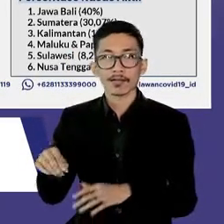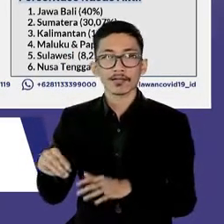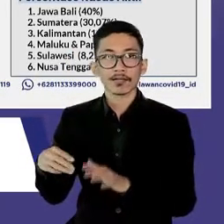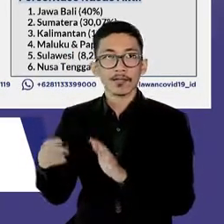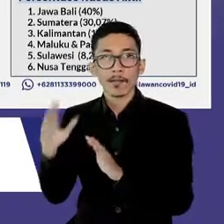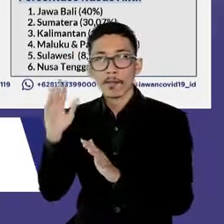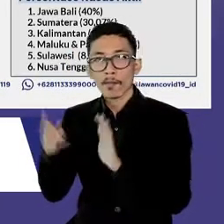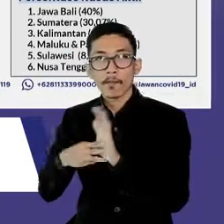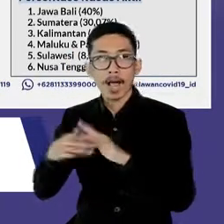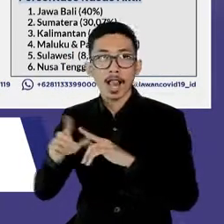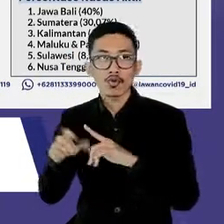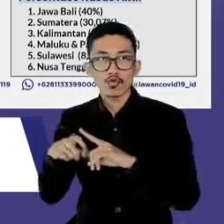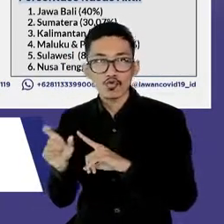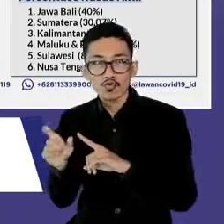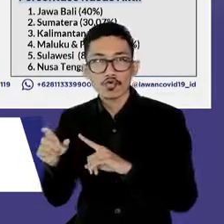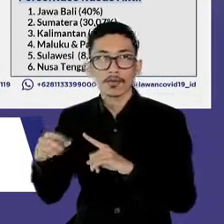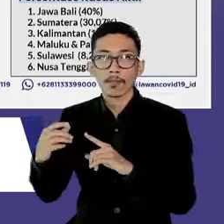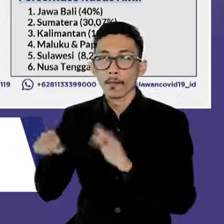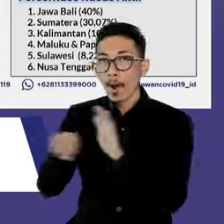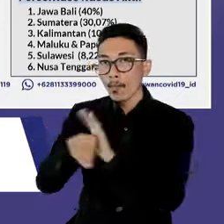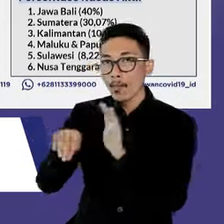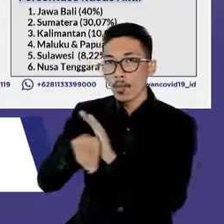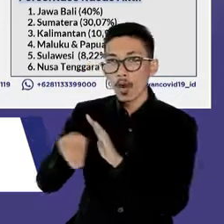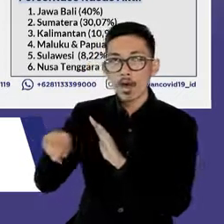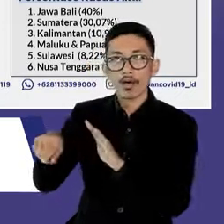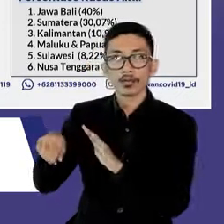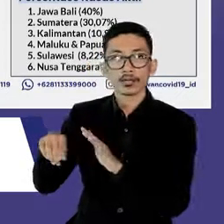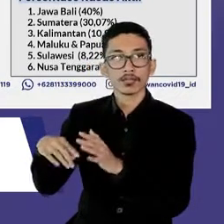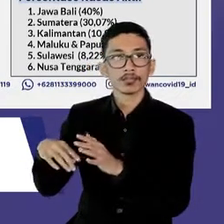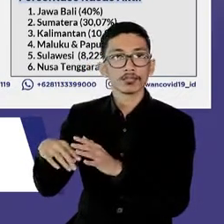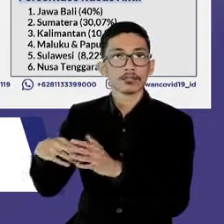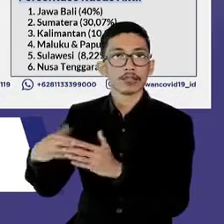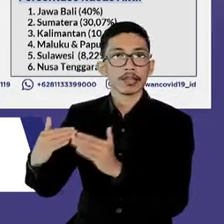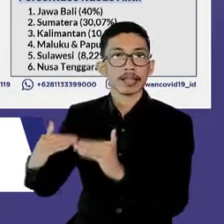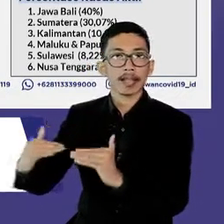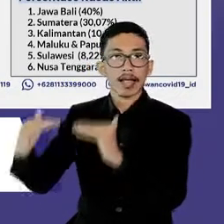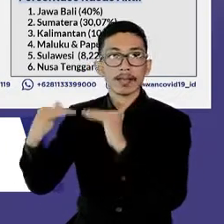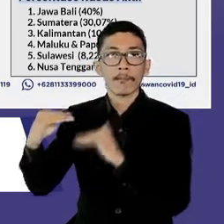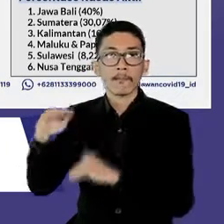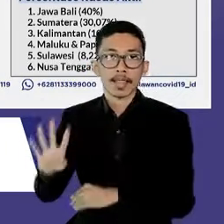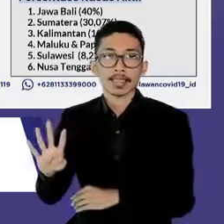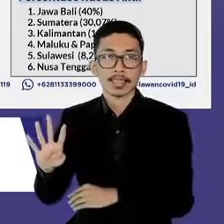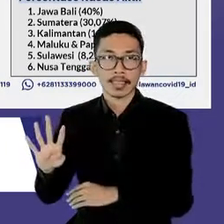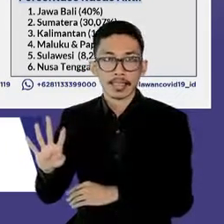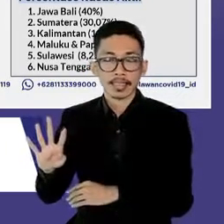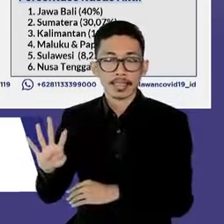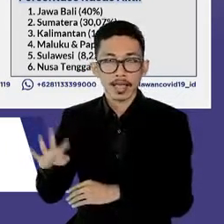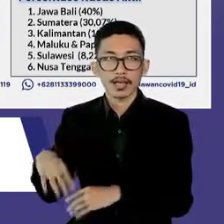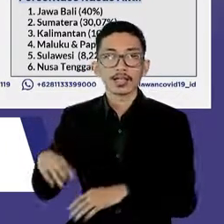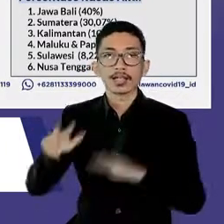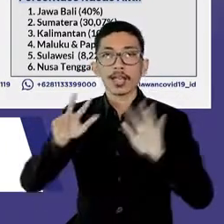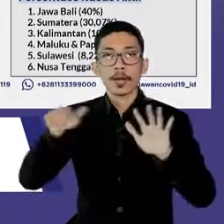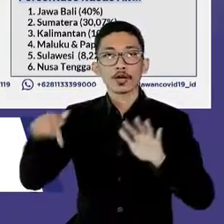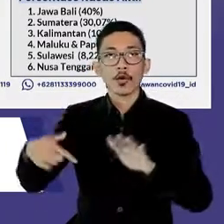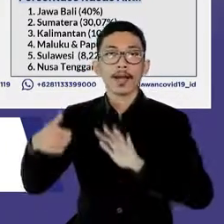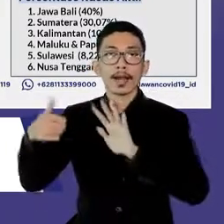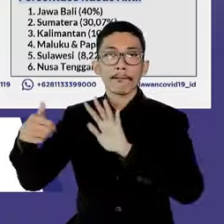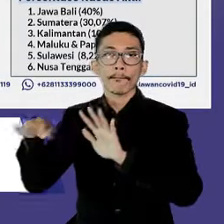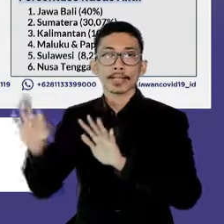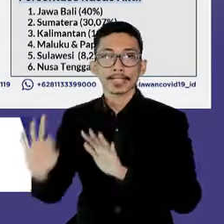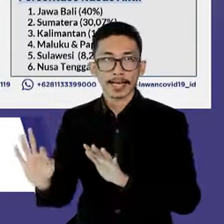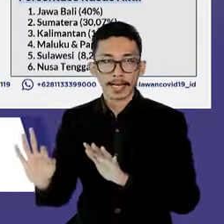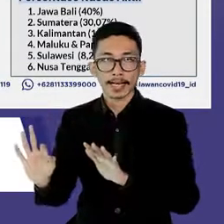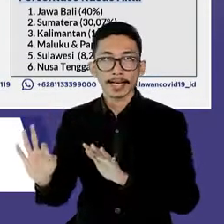berada di peringkat keempat kasus aktif terbanyak yaitu 8,6 persen kemudian